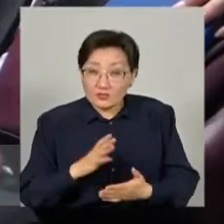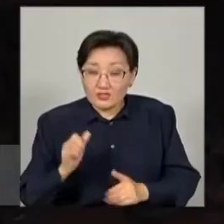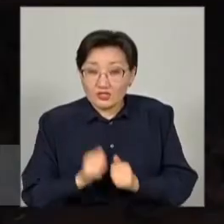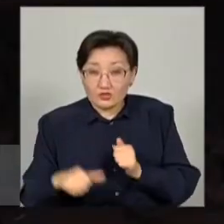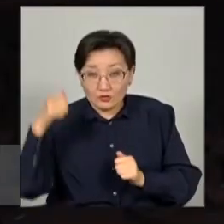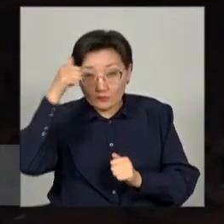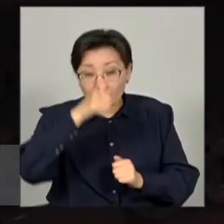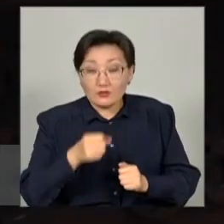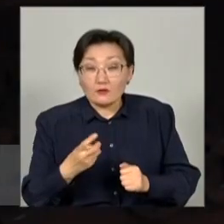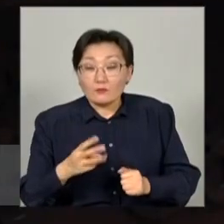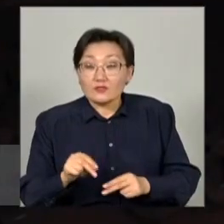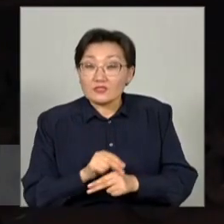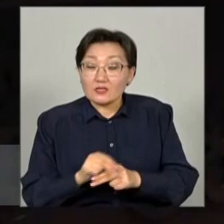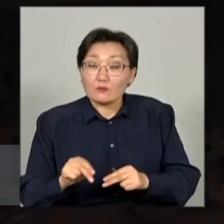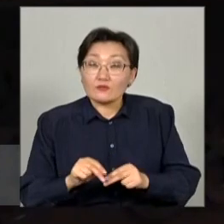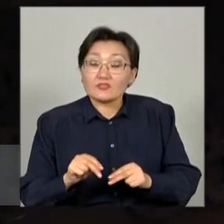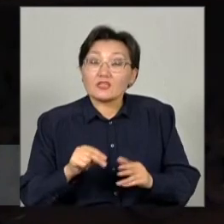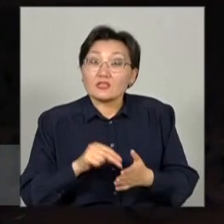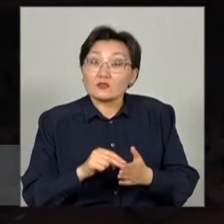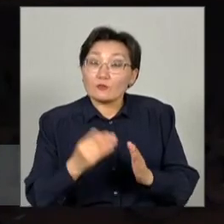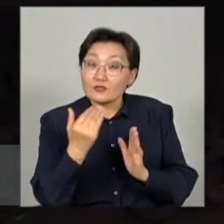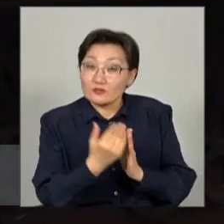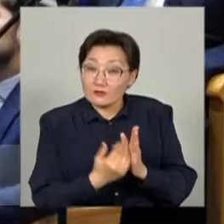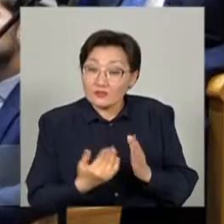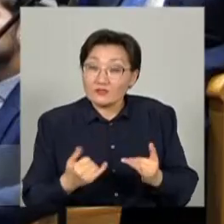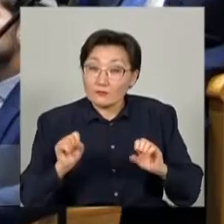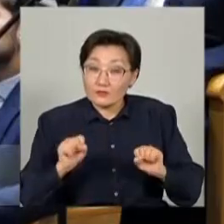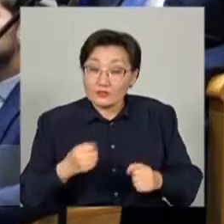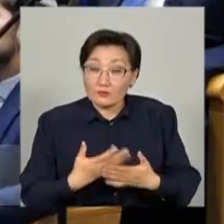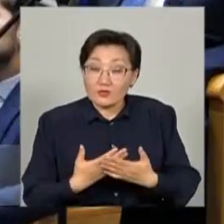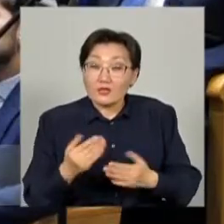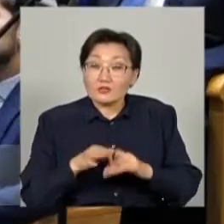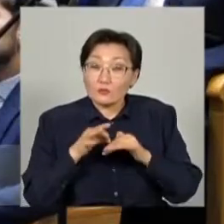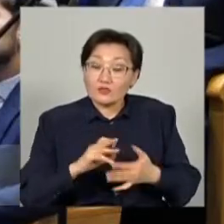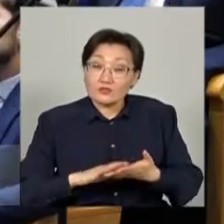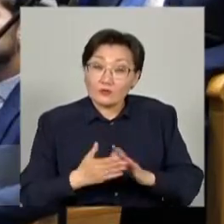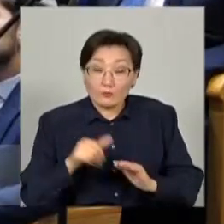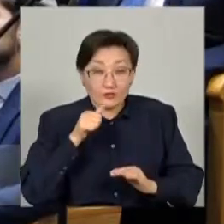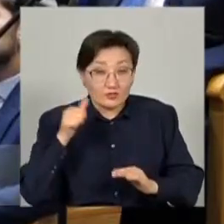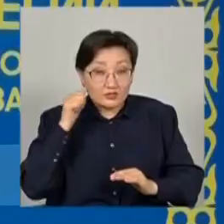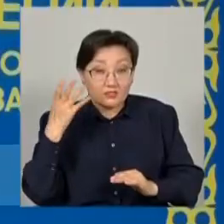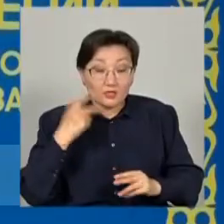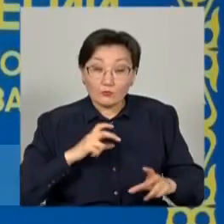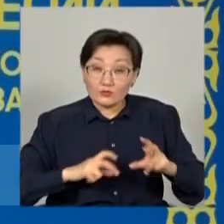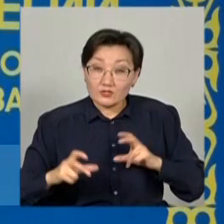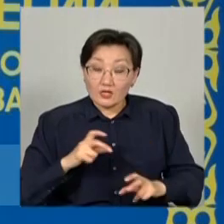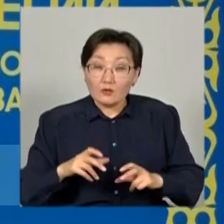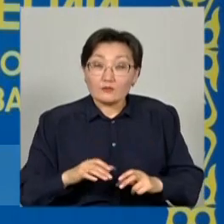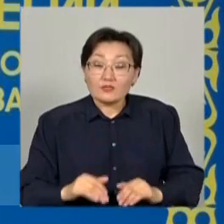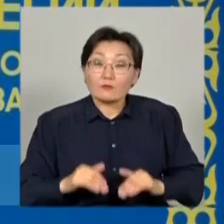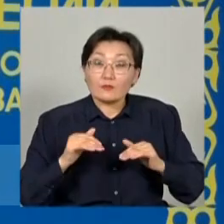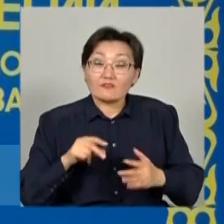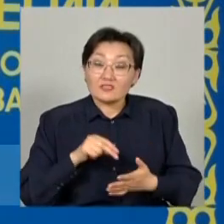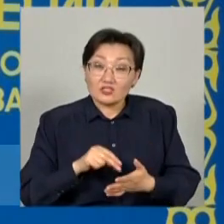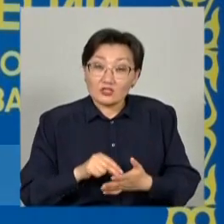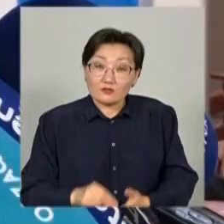ежегодно. Однако некоторые поправки в прайсе из-за роста инфляции все же возможны. В пример там привели ситуацию прошлого года, когда университеты заметно повысили